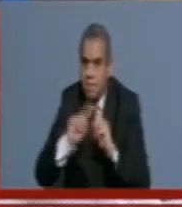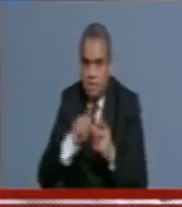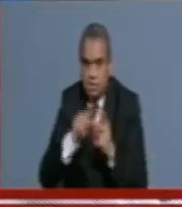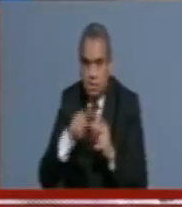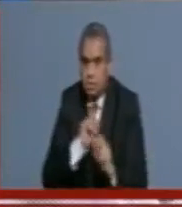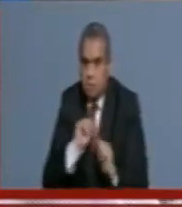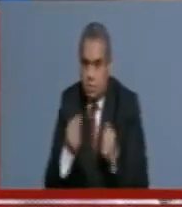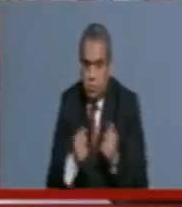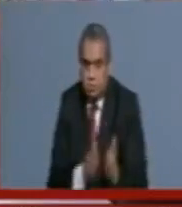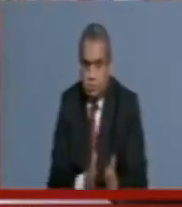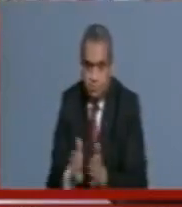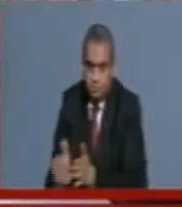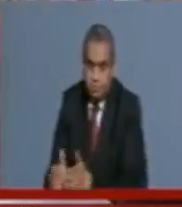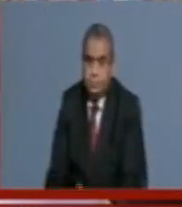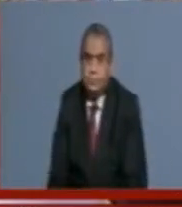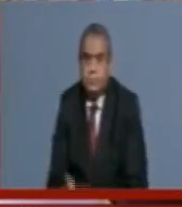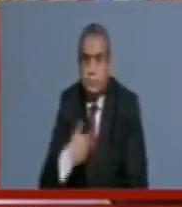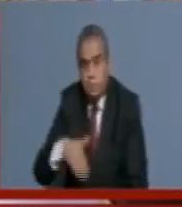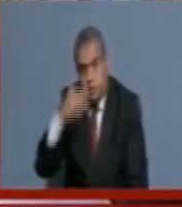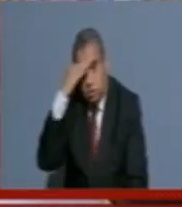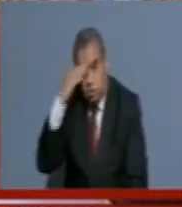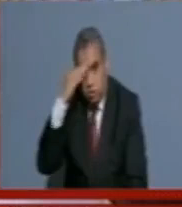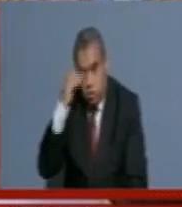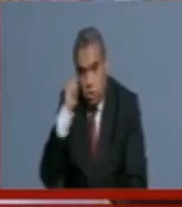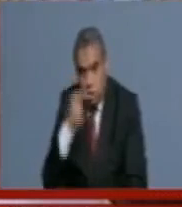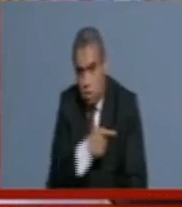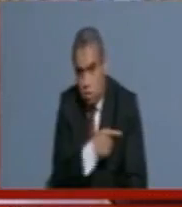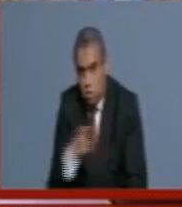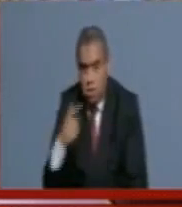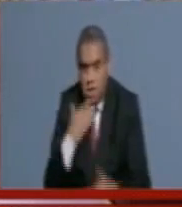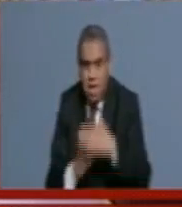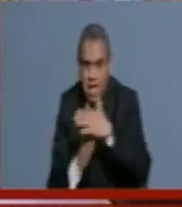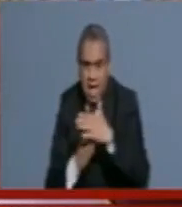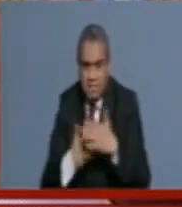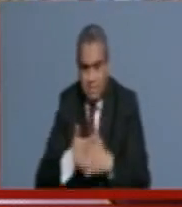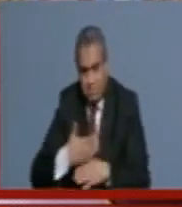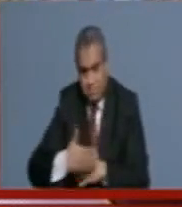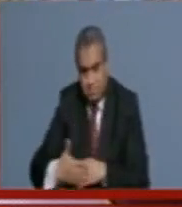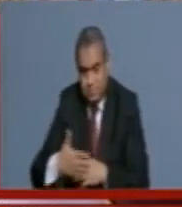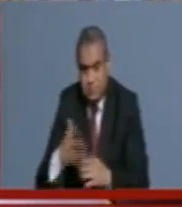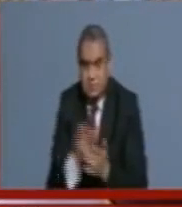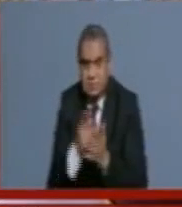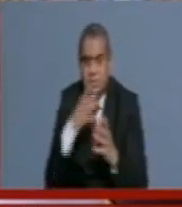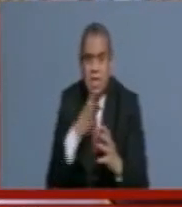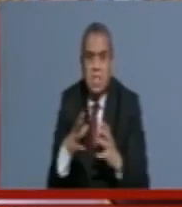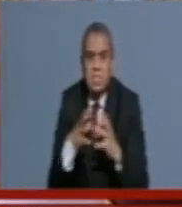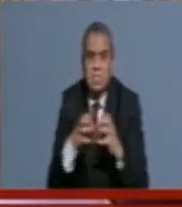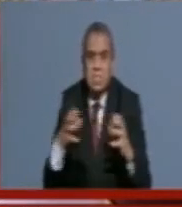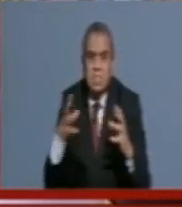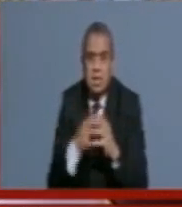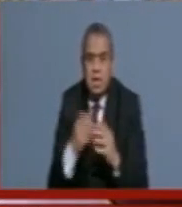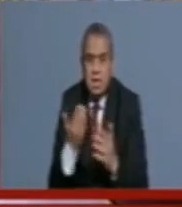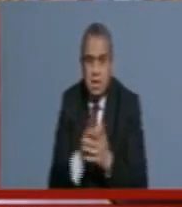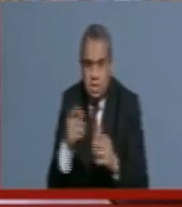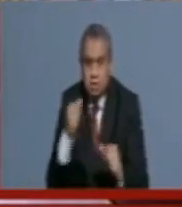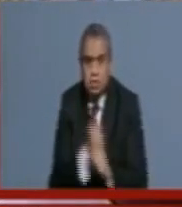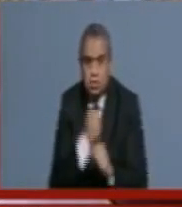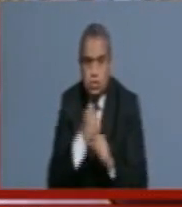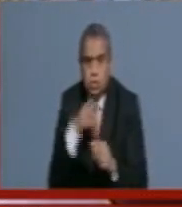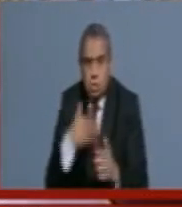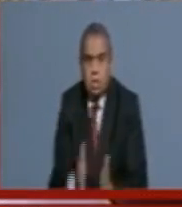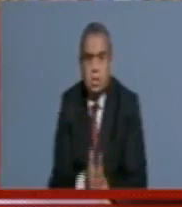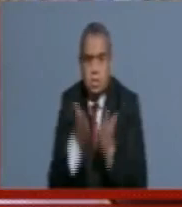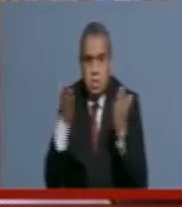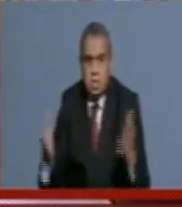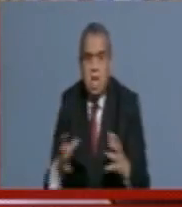انا بشكر حضراتكم وانا اسف طبعا على الاطاله، بس طبعا انا بحب دايما شركاء العمل يطلعوا على كل